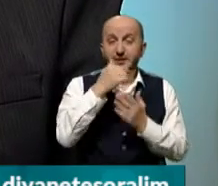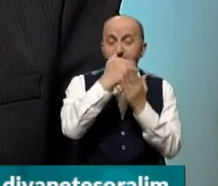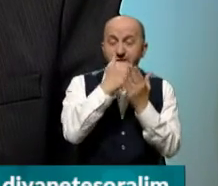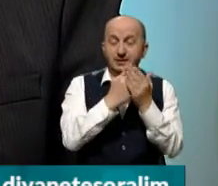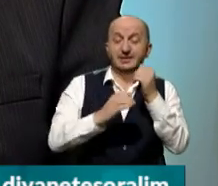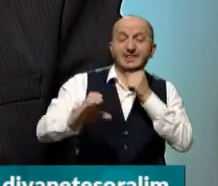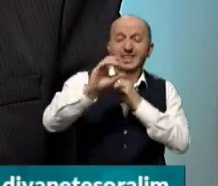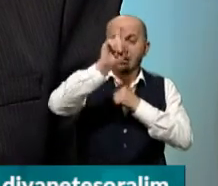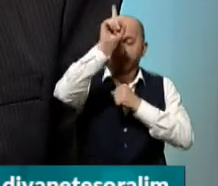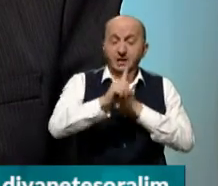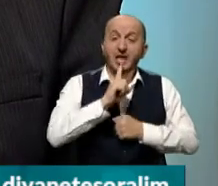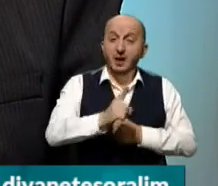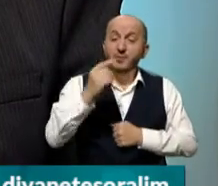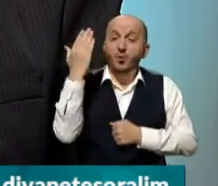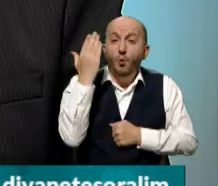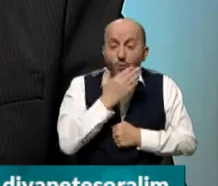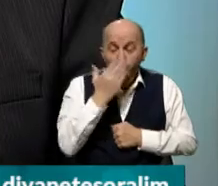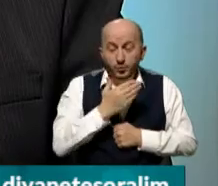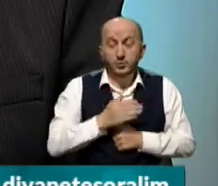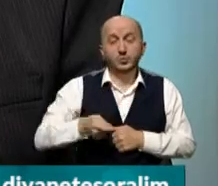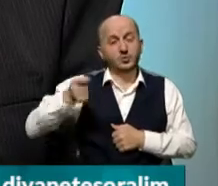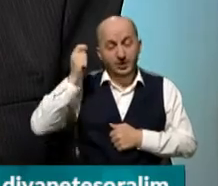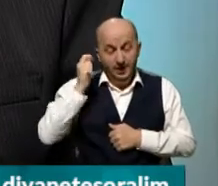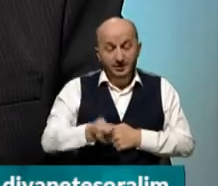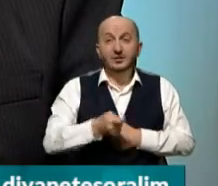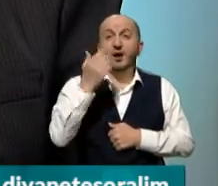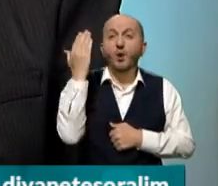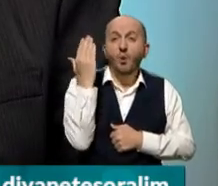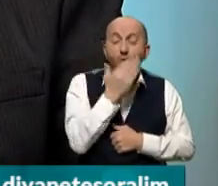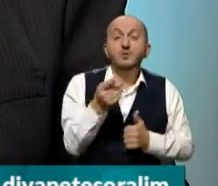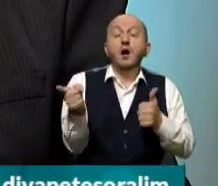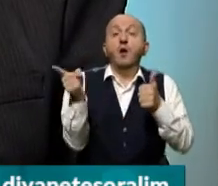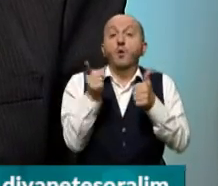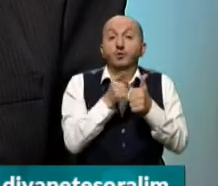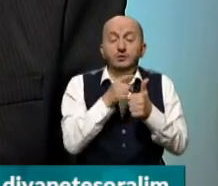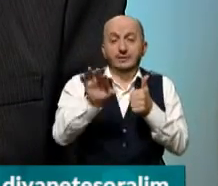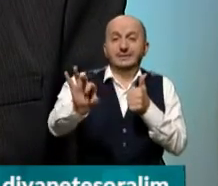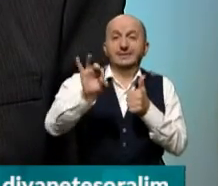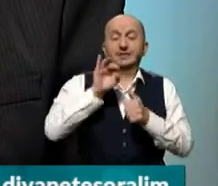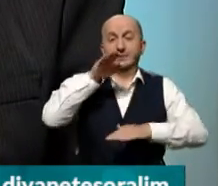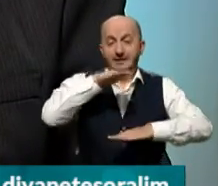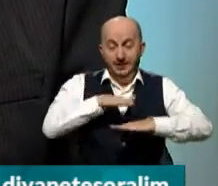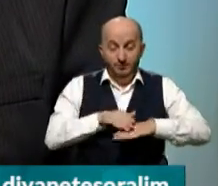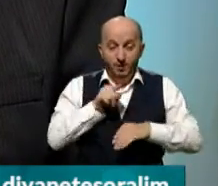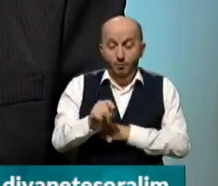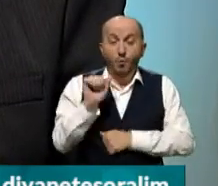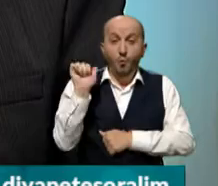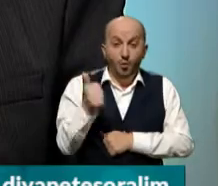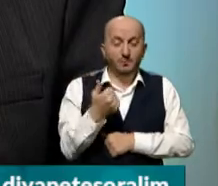İslam'ın ilk emri okudur. Gerçekten okurken önceliklerimizi tespit etmek. Tabii. Bu önemli bir